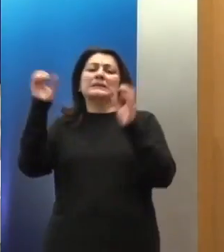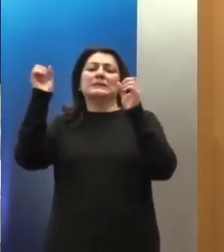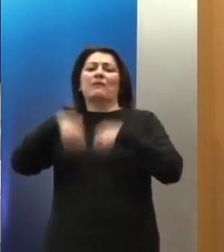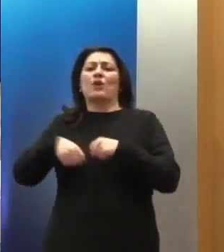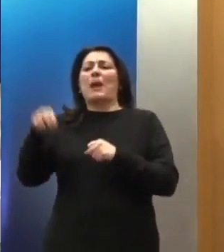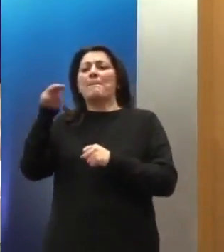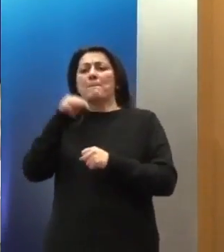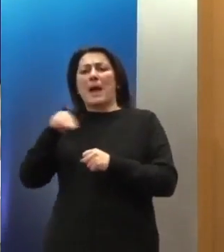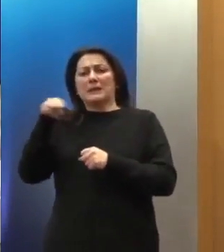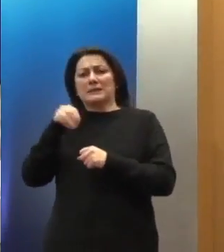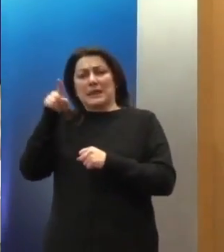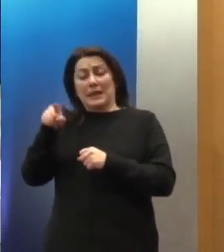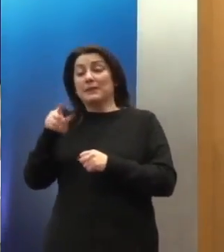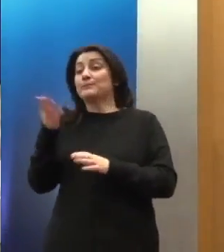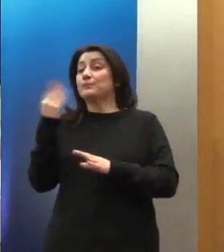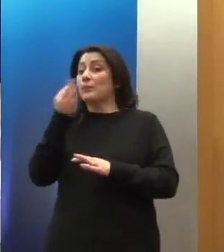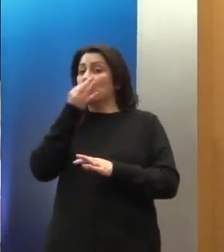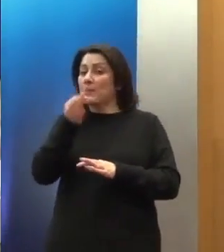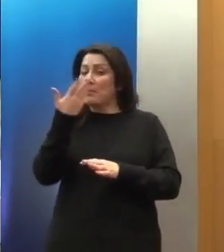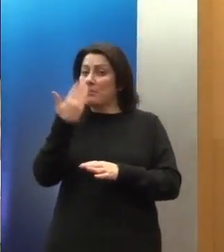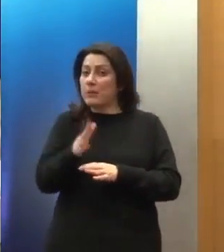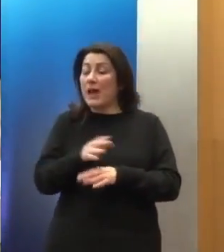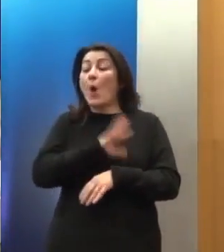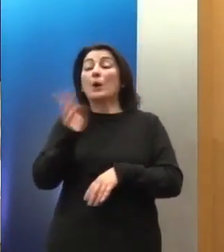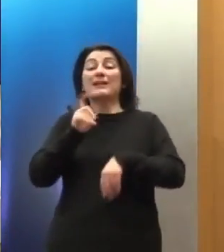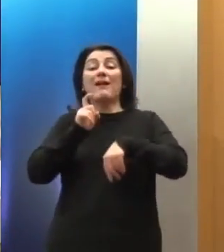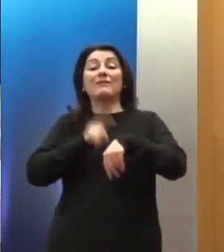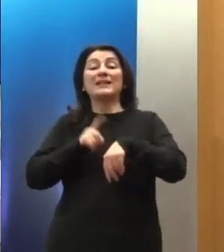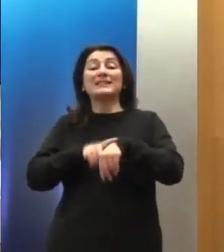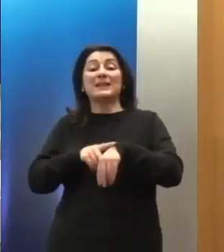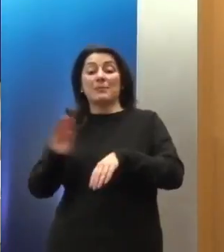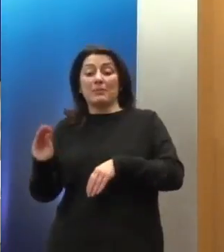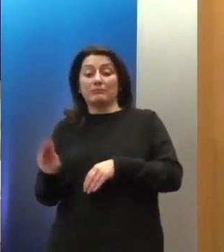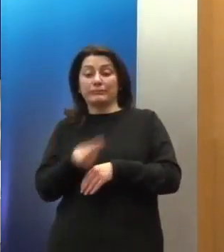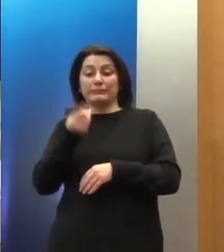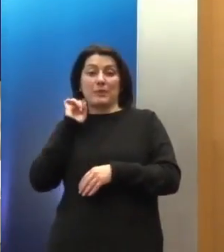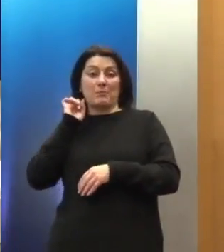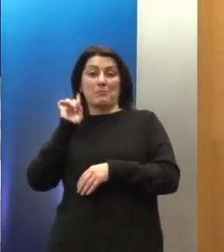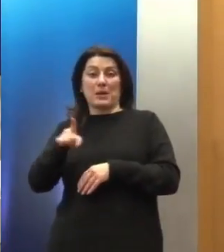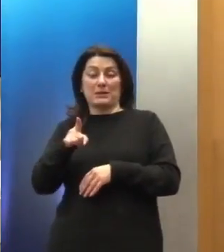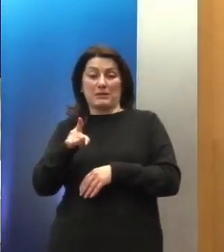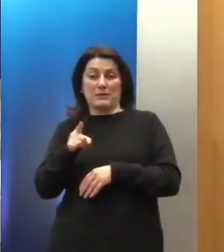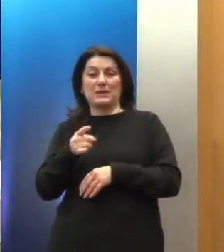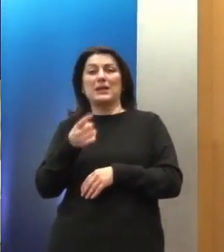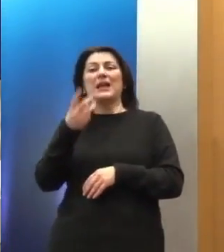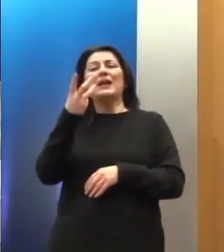όρισε ότι όταν υπάρχει μία παράβαση του 3%